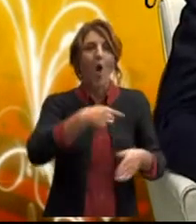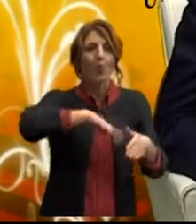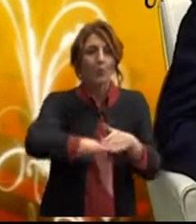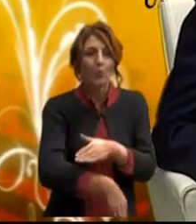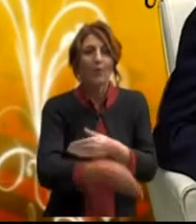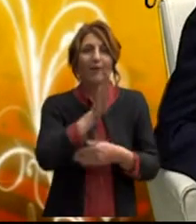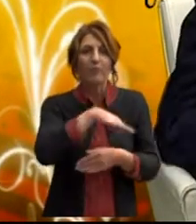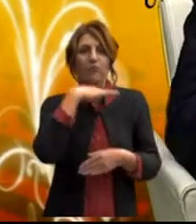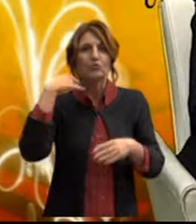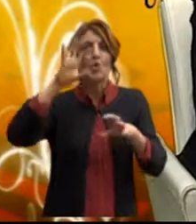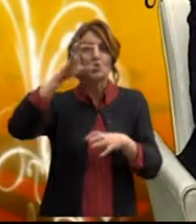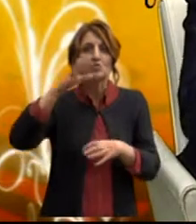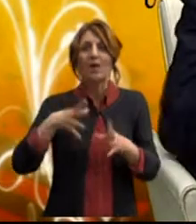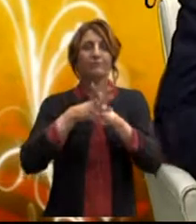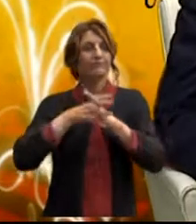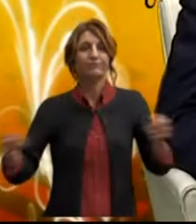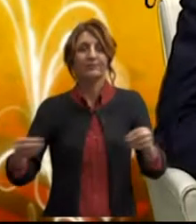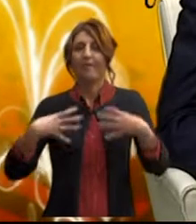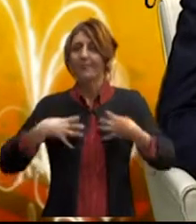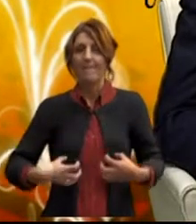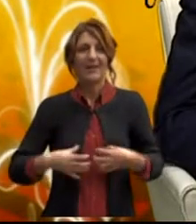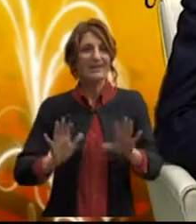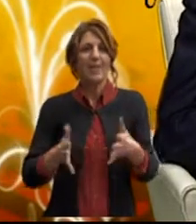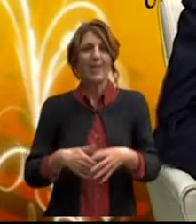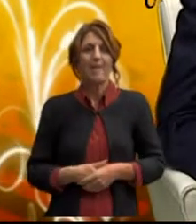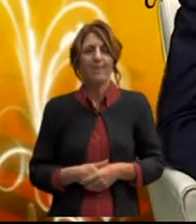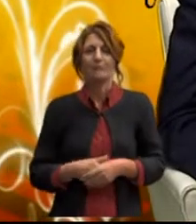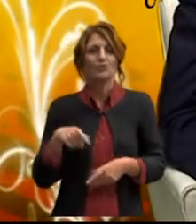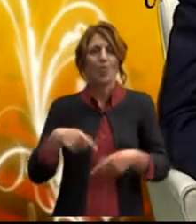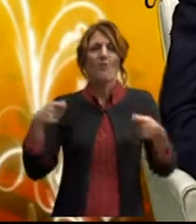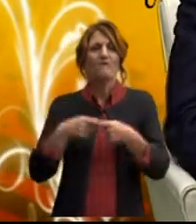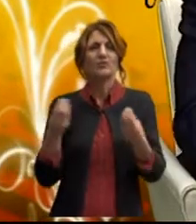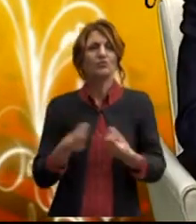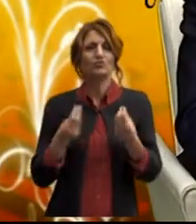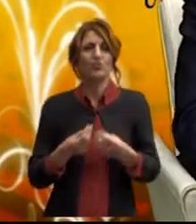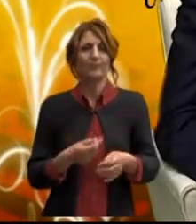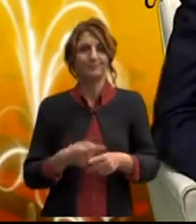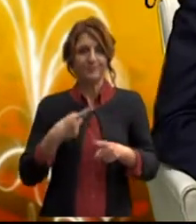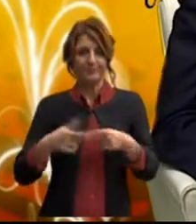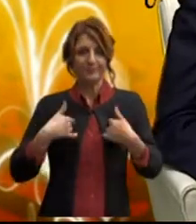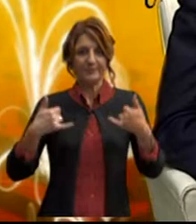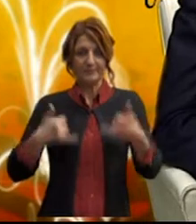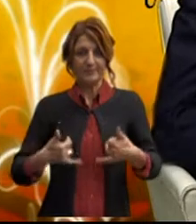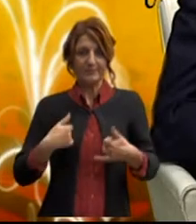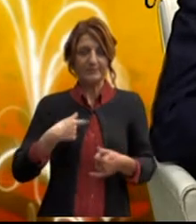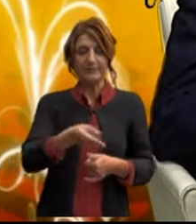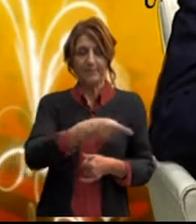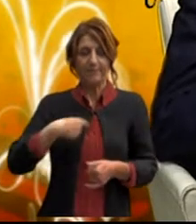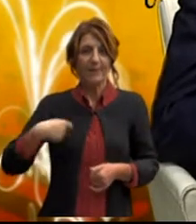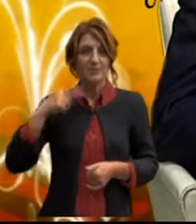nema problema s njihovom depresijom. O čemu se tu zapravo radi? Danas mi znamo